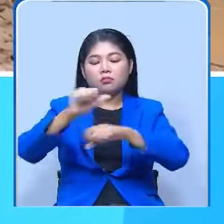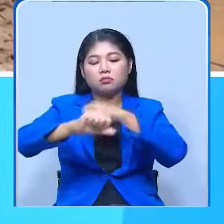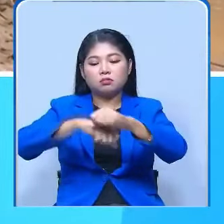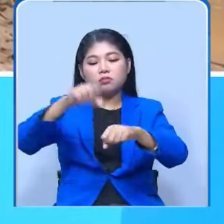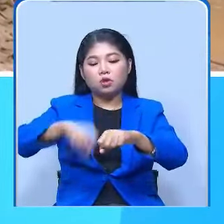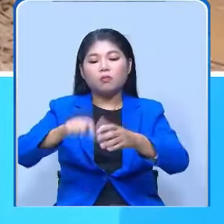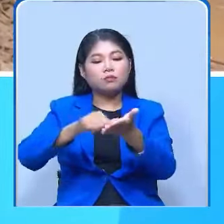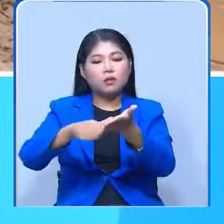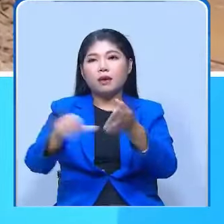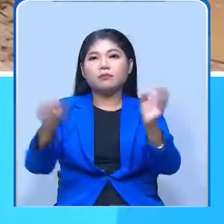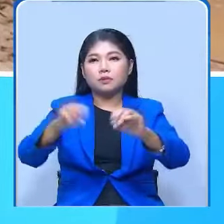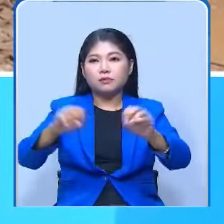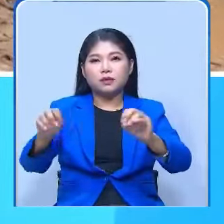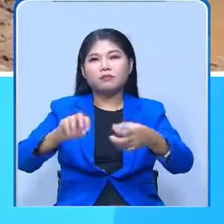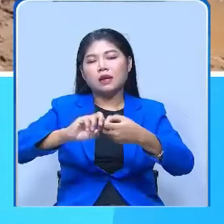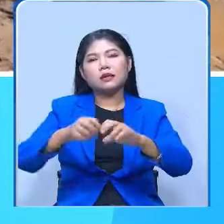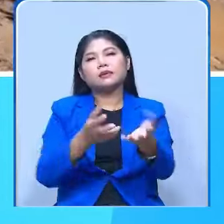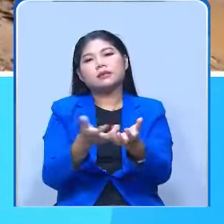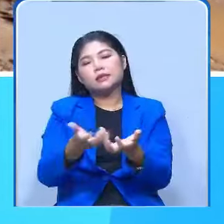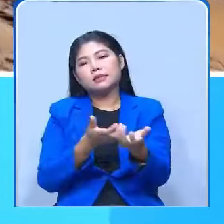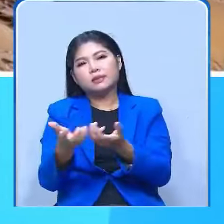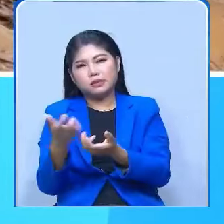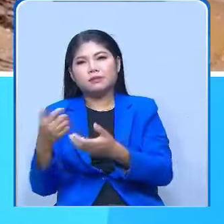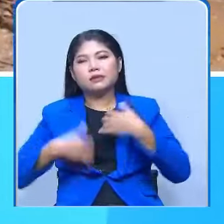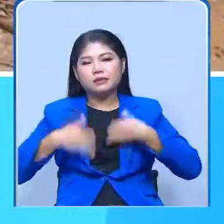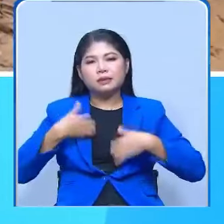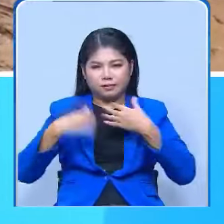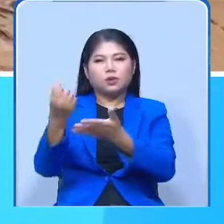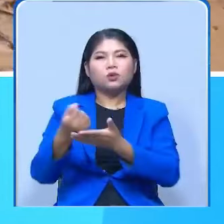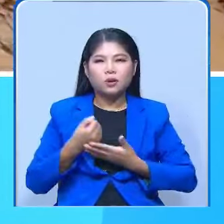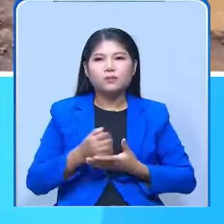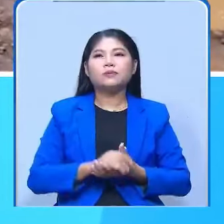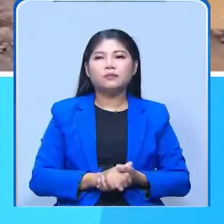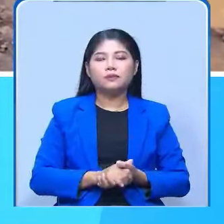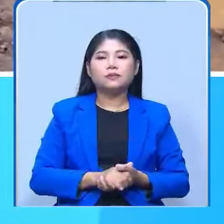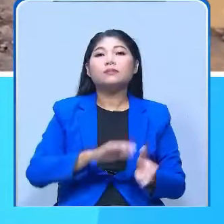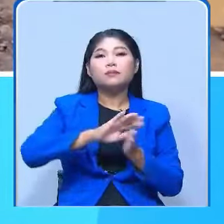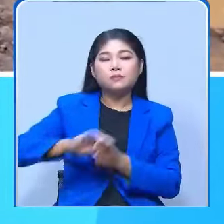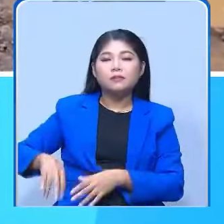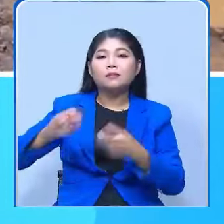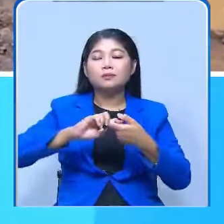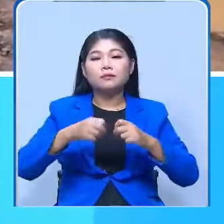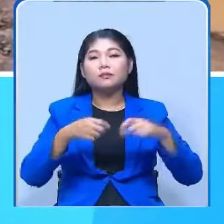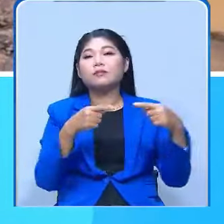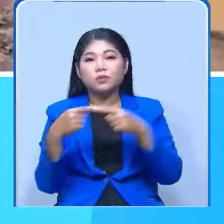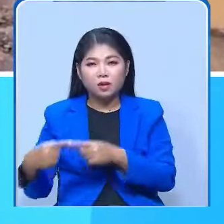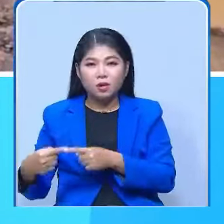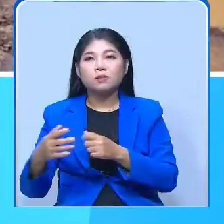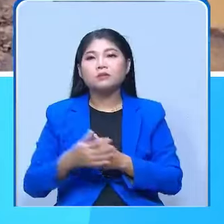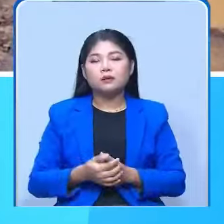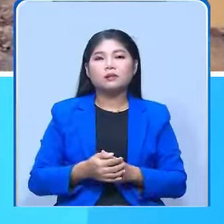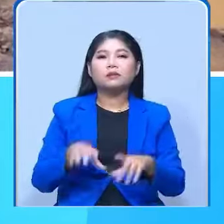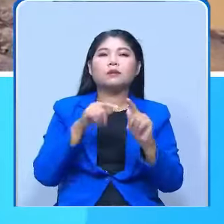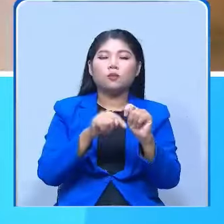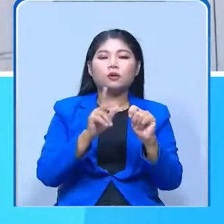คุณผู้ชมชาวบ้านบอกทุลักทุเลมากทุกวันนี้มาช่วยหน่อยเถอะ ค่ะอ่ะยังไม่หมดเพียงเท่านี้ค่ะคุณผู้ชมไปกันต่อที่บ้านโนนพุทราอยู่ที่ตำบ